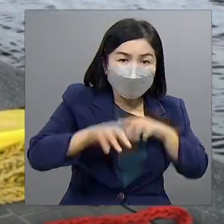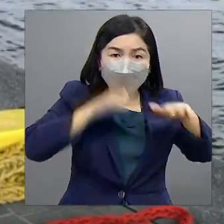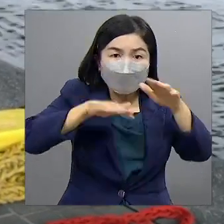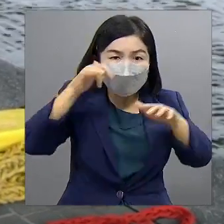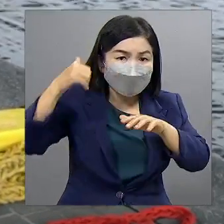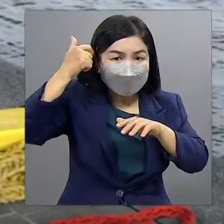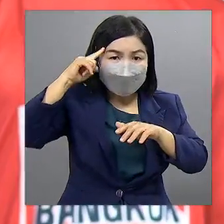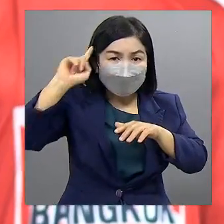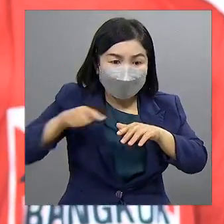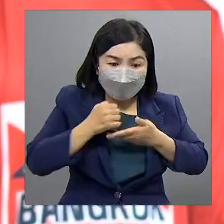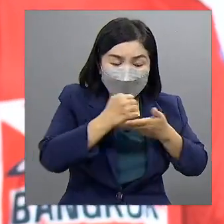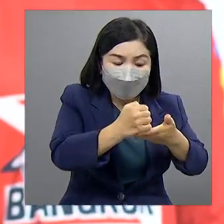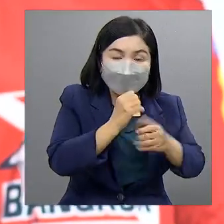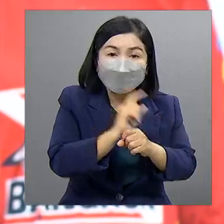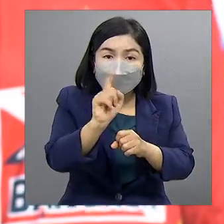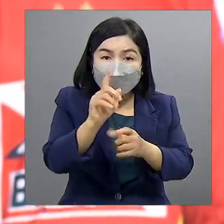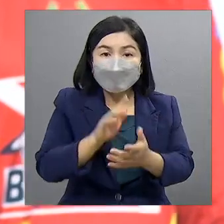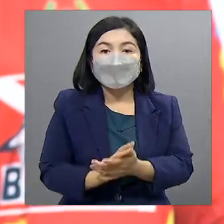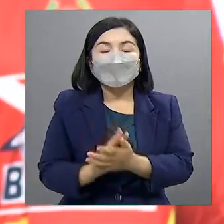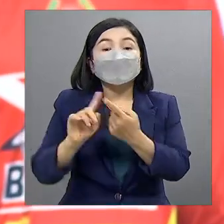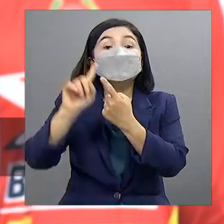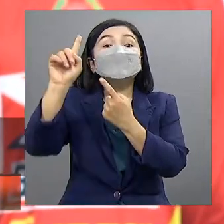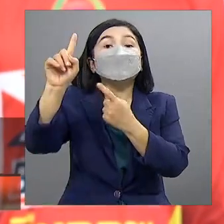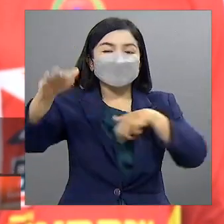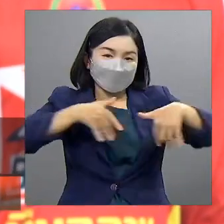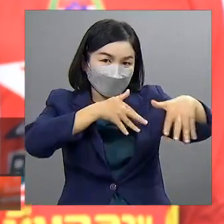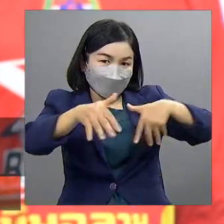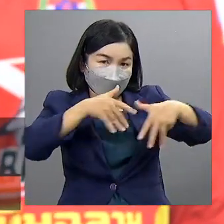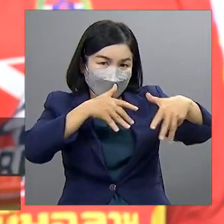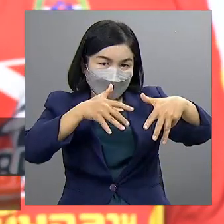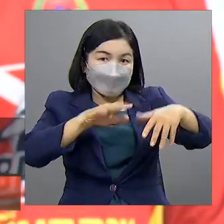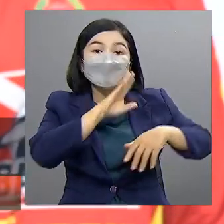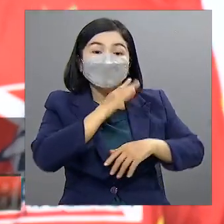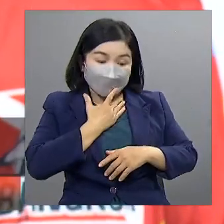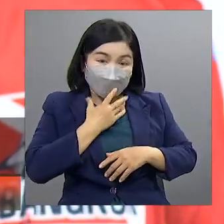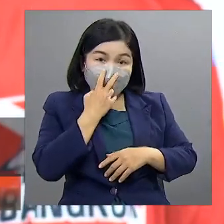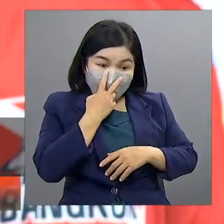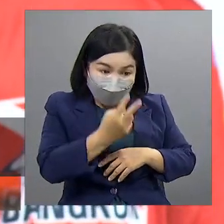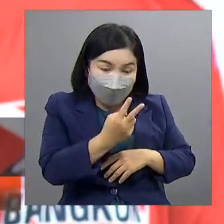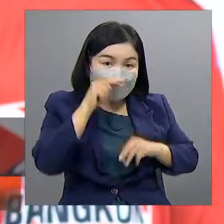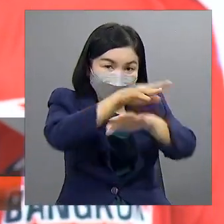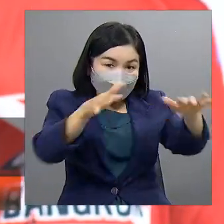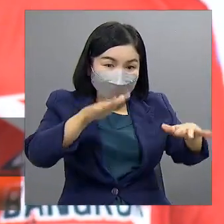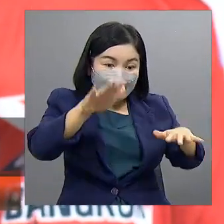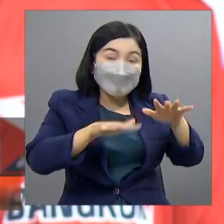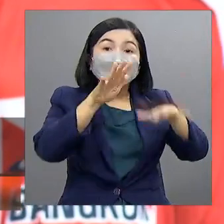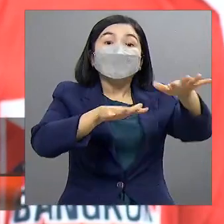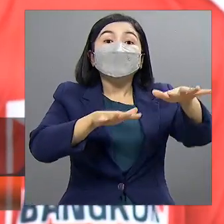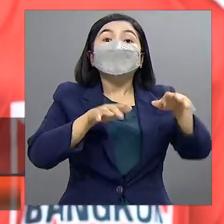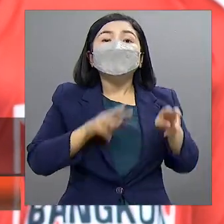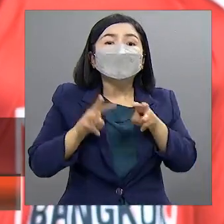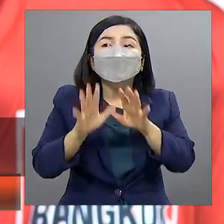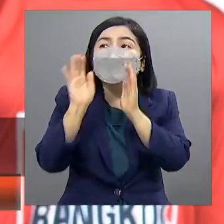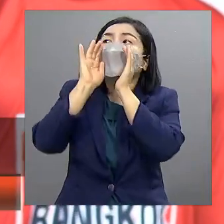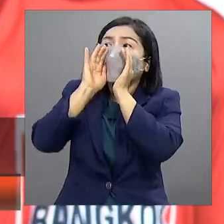าชนทั่วไปนะครับแบบประชาชนทั่วไปถ้าเกิดเราเจอเห็นเราก็ใช้ตะโกนโยนยื่นครับตะโกนเ